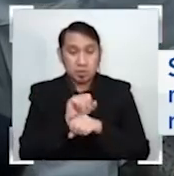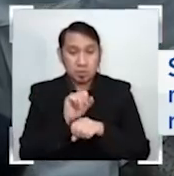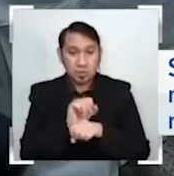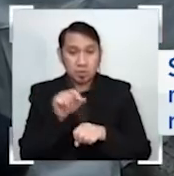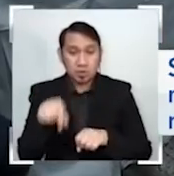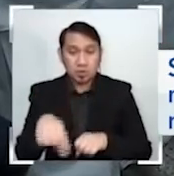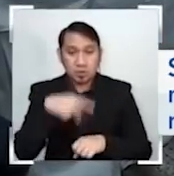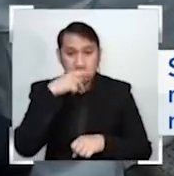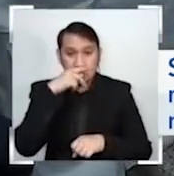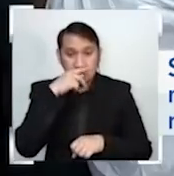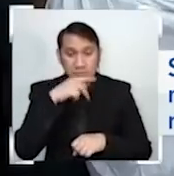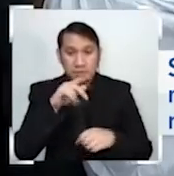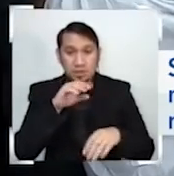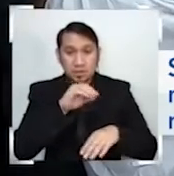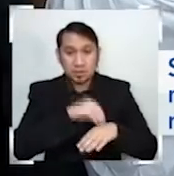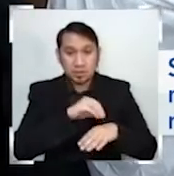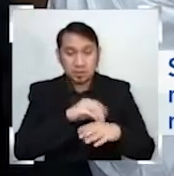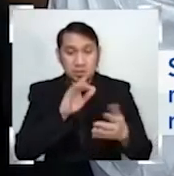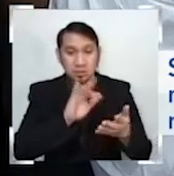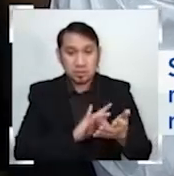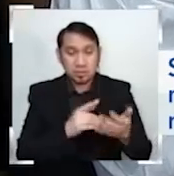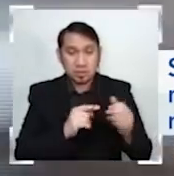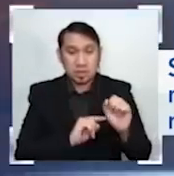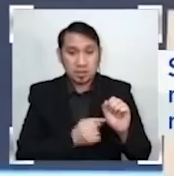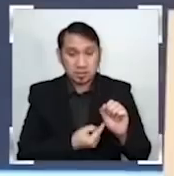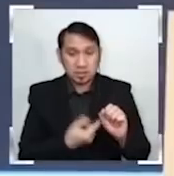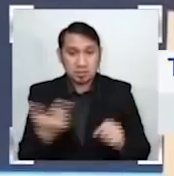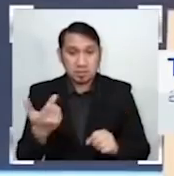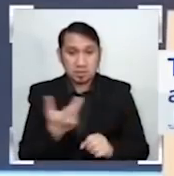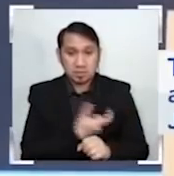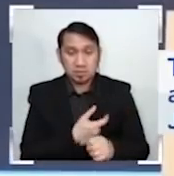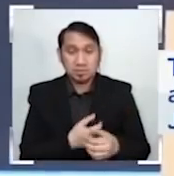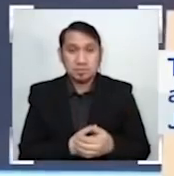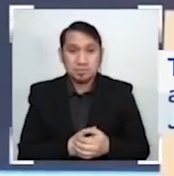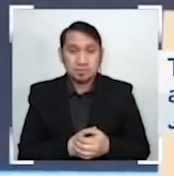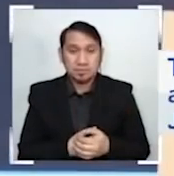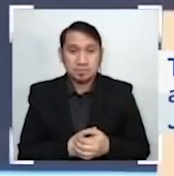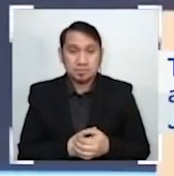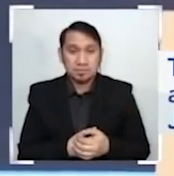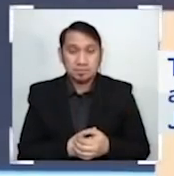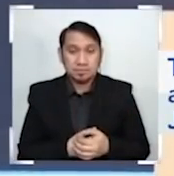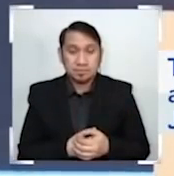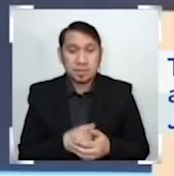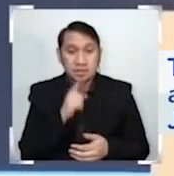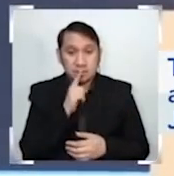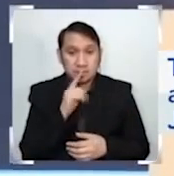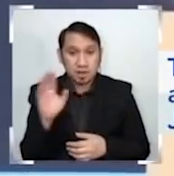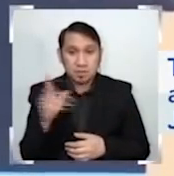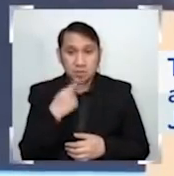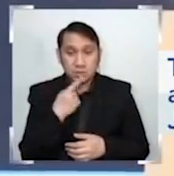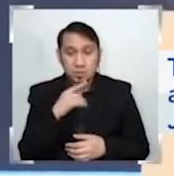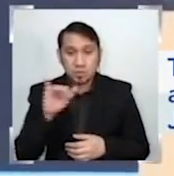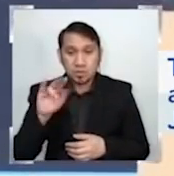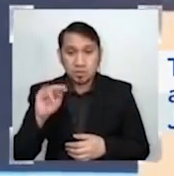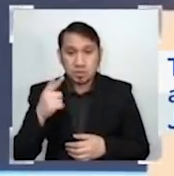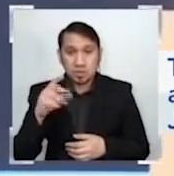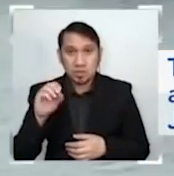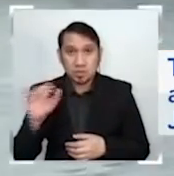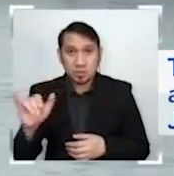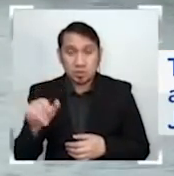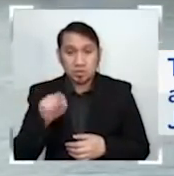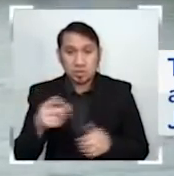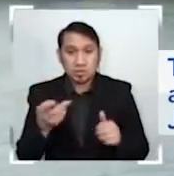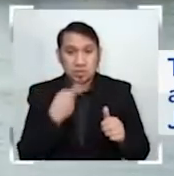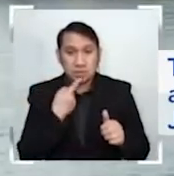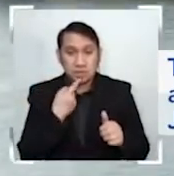butika na mag-uumpisa ng magbakuna kontra COVID. Nangako naman si Senatorial Aspirant Jinggoy Estrada na gagawin niyang prioridad